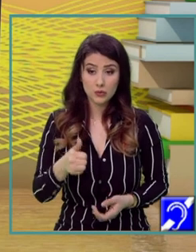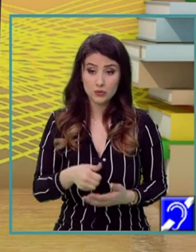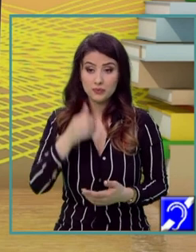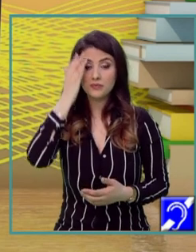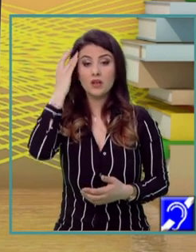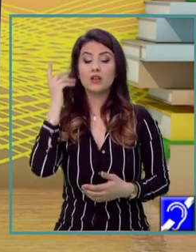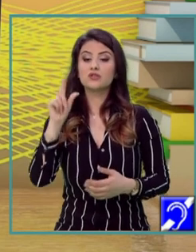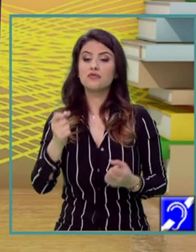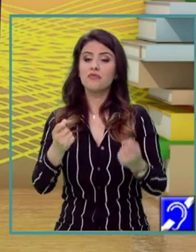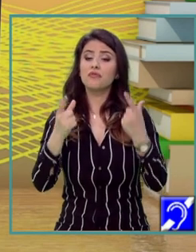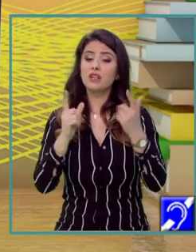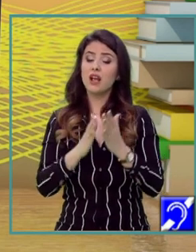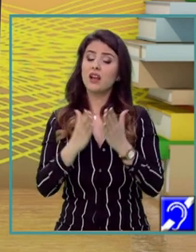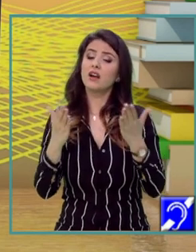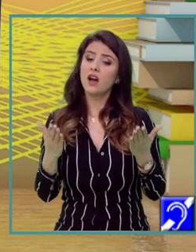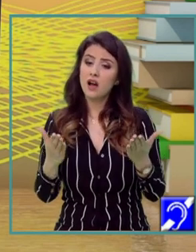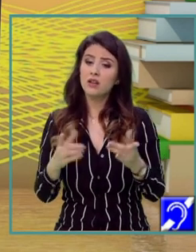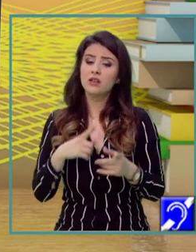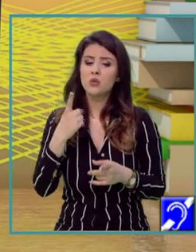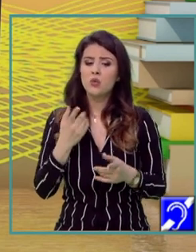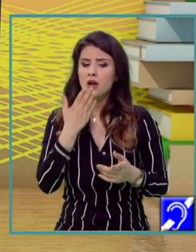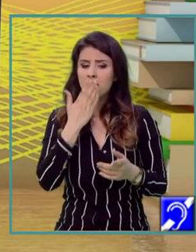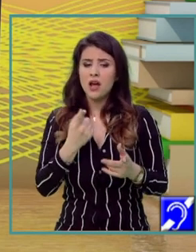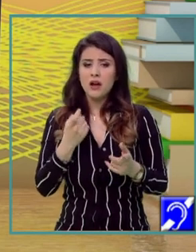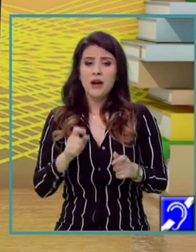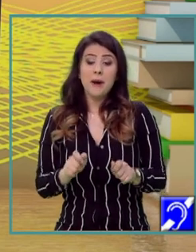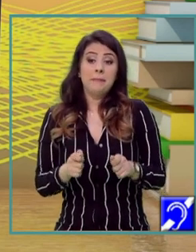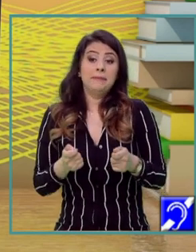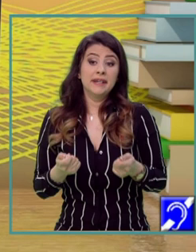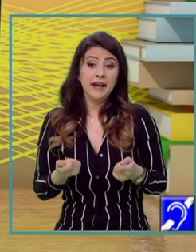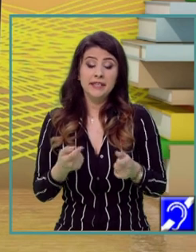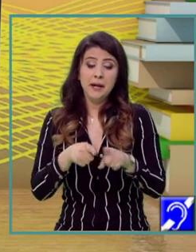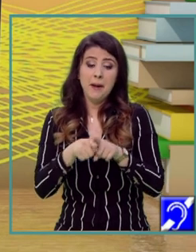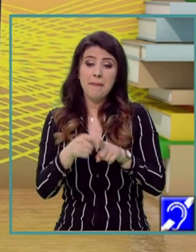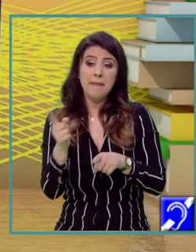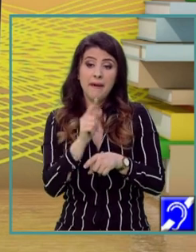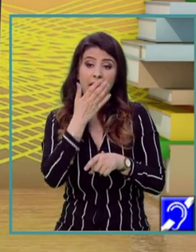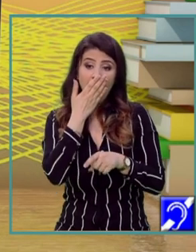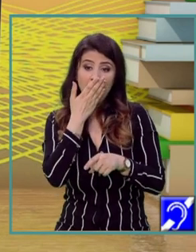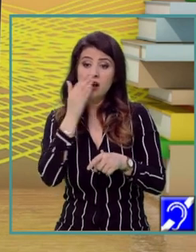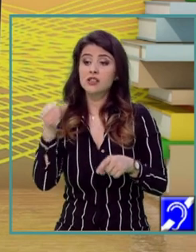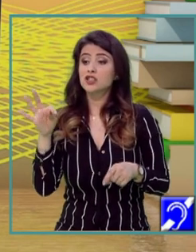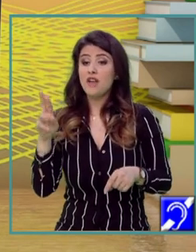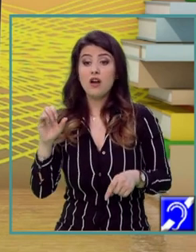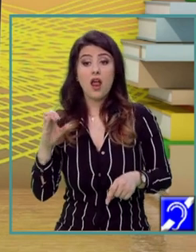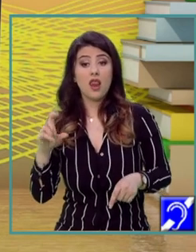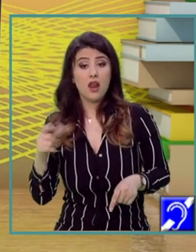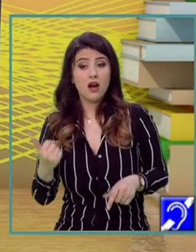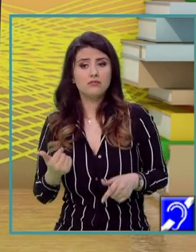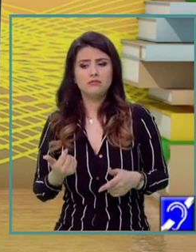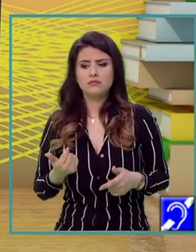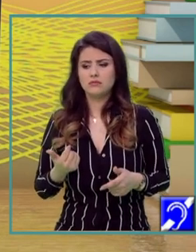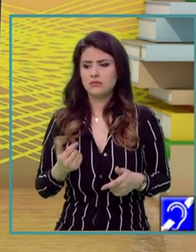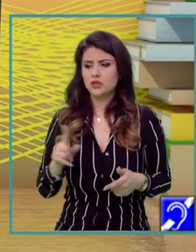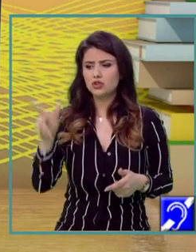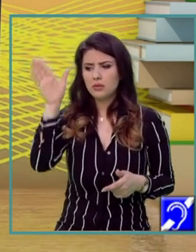copii care pare a fi unul închis din perspectiva relației dintre Ștefan și ala nici măcar acesta nu este